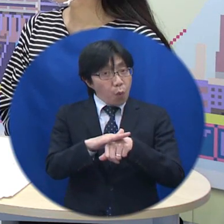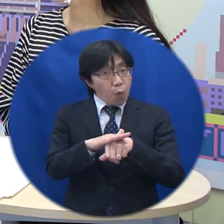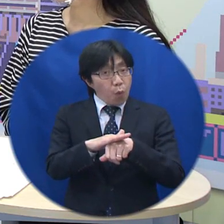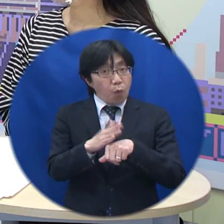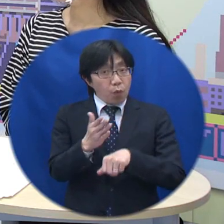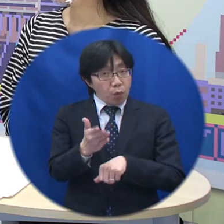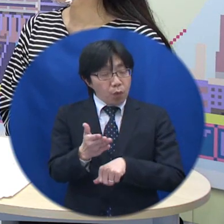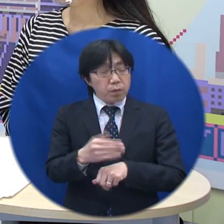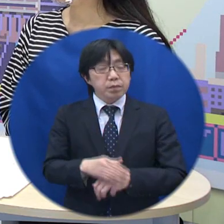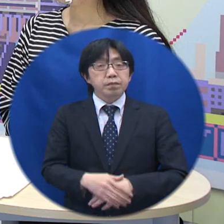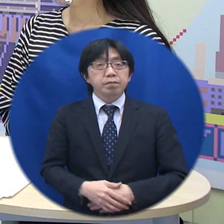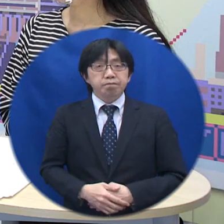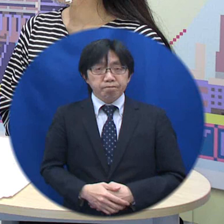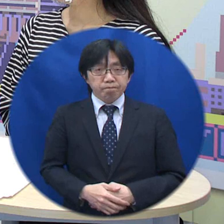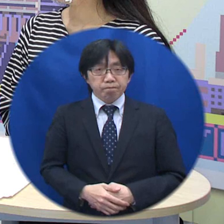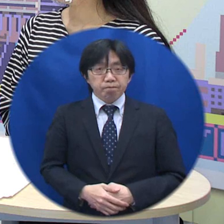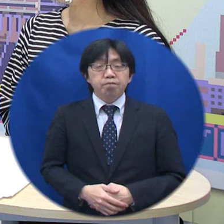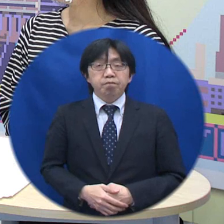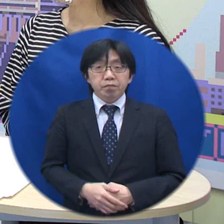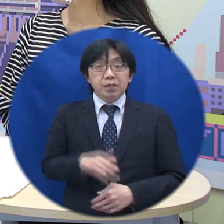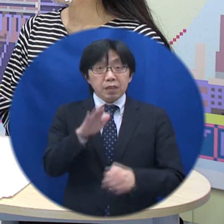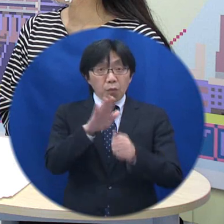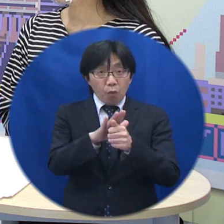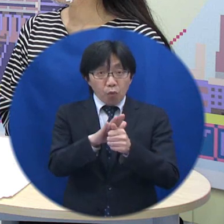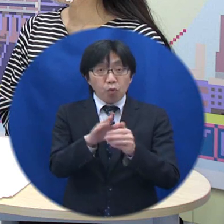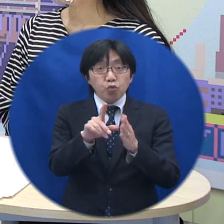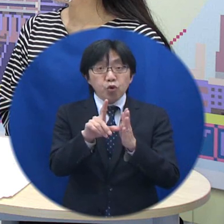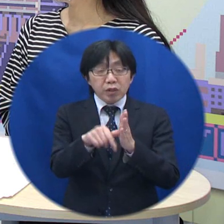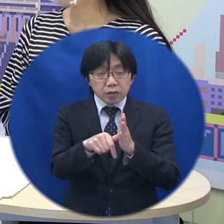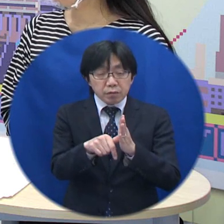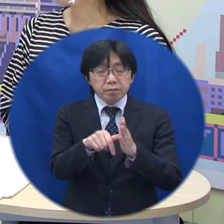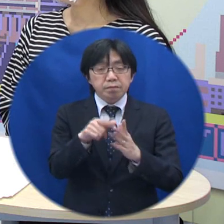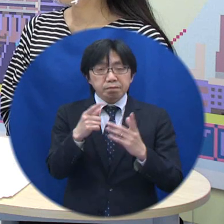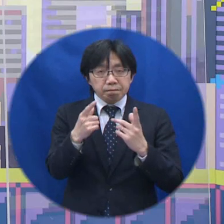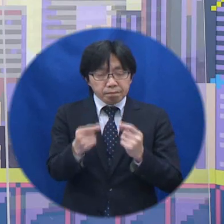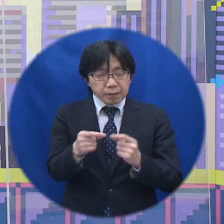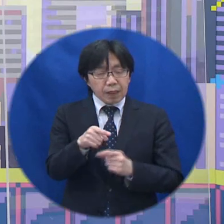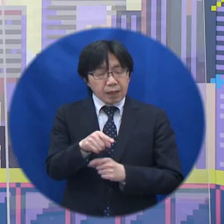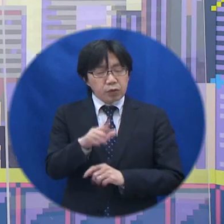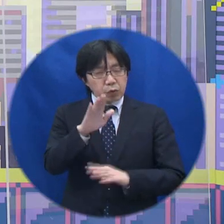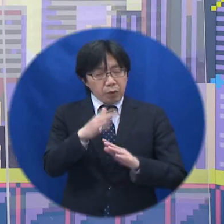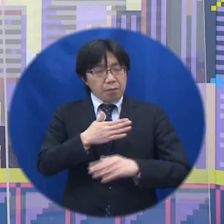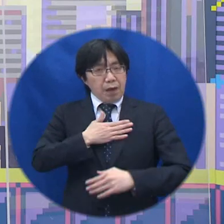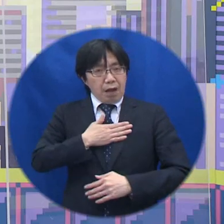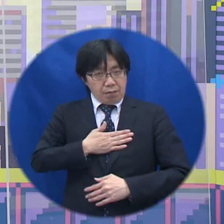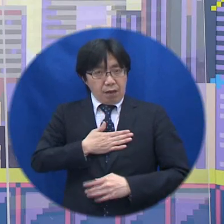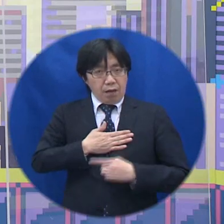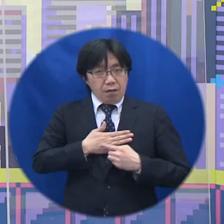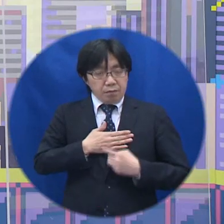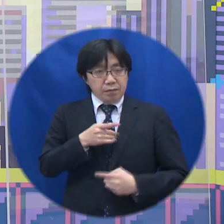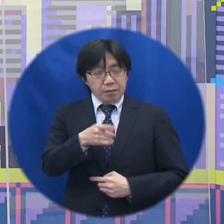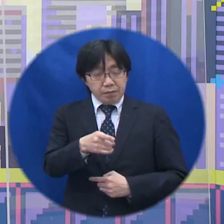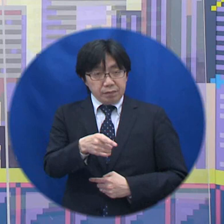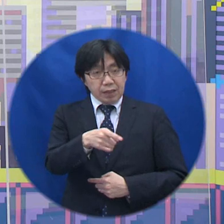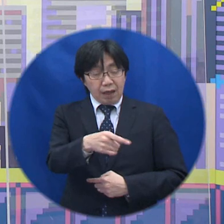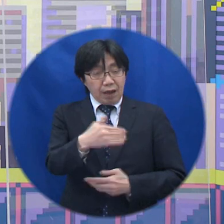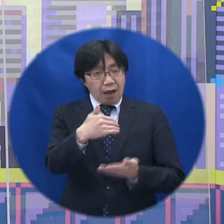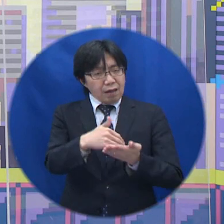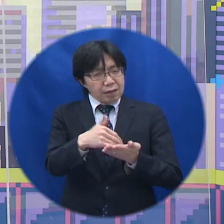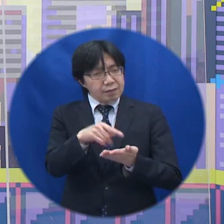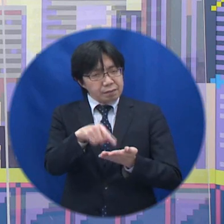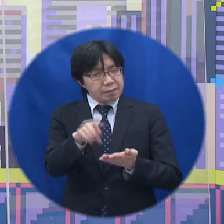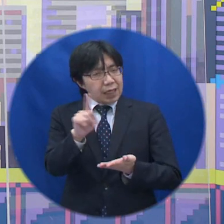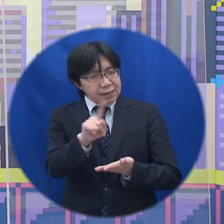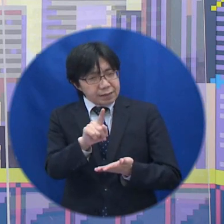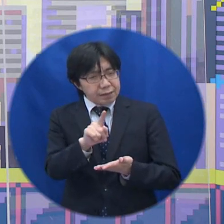か。 はい。サポートをするときはこのことを踏まえた上で伝えたいことを聞き直すなど